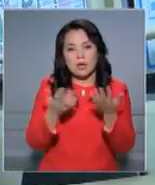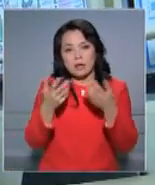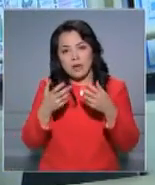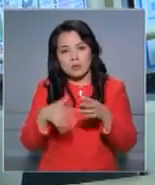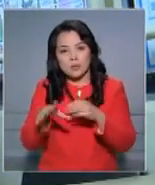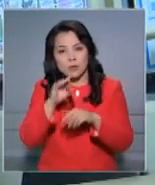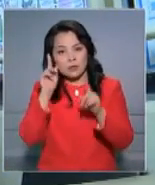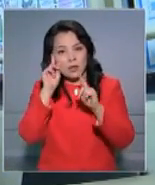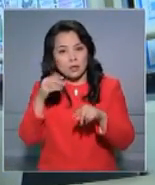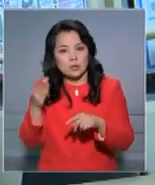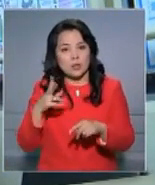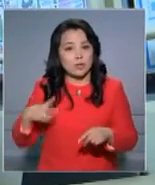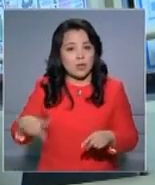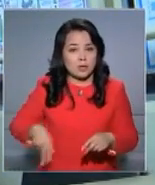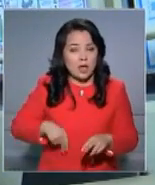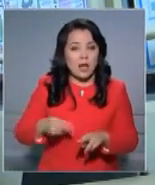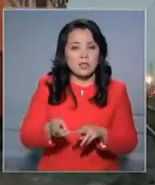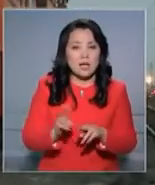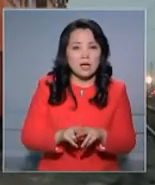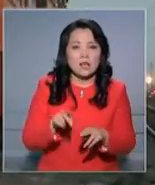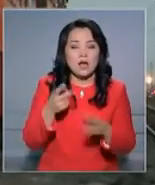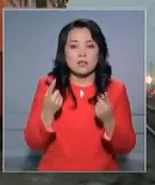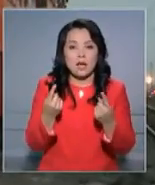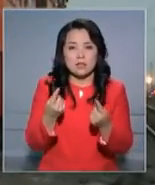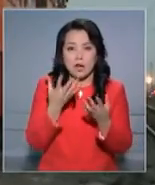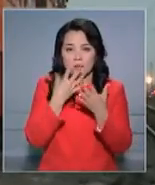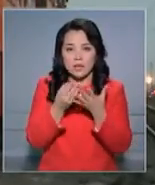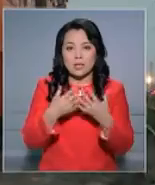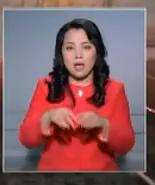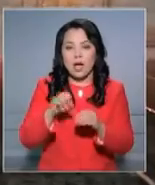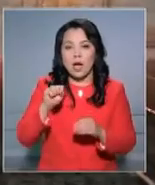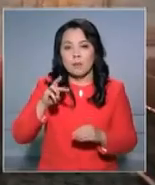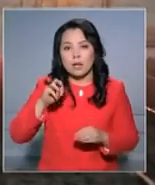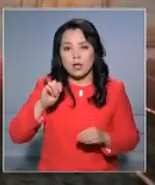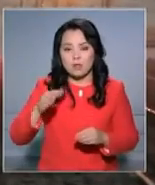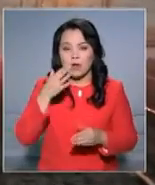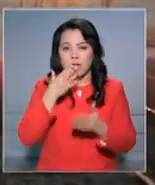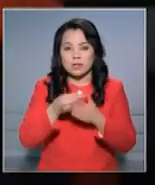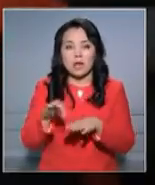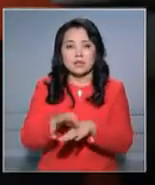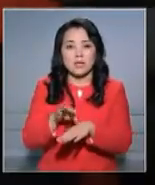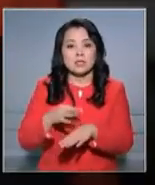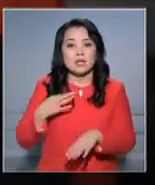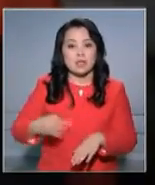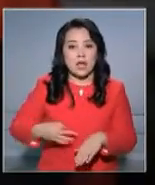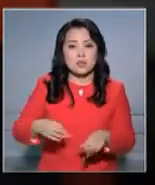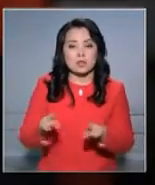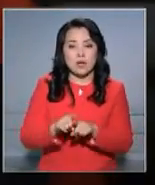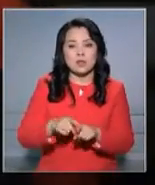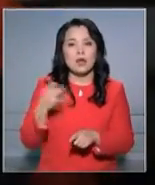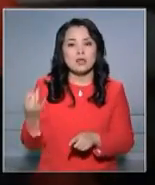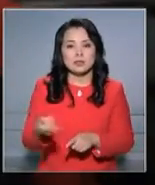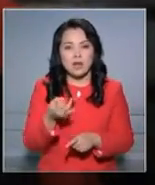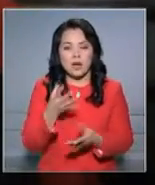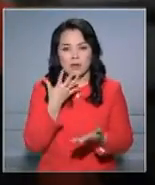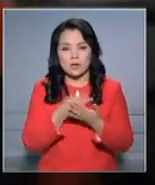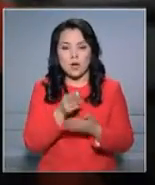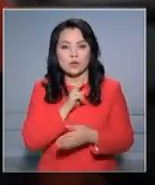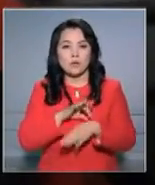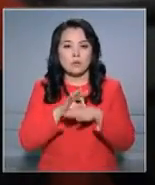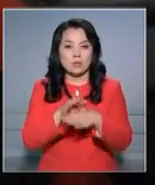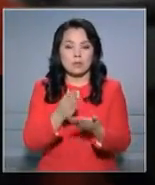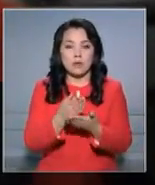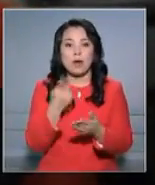біледі. Бір қызығы, шығыс көмірген ішінде Әміреновтердің күйеу балалары Дәурен мен Руслан да жұмыс істейді. Бірі электрик